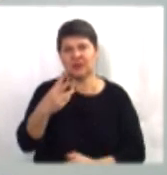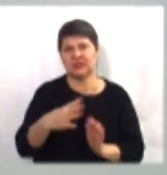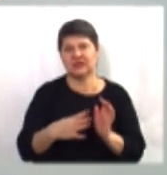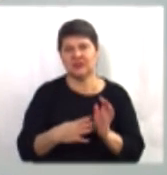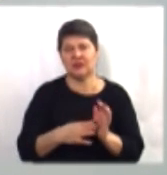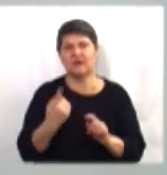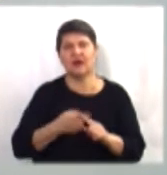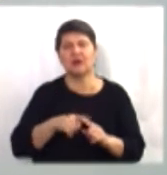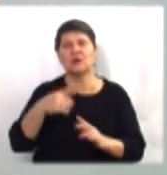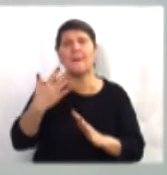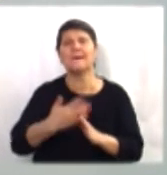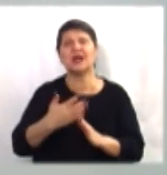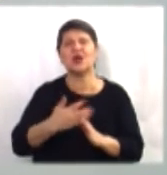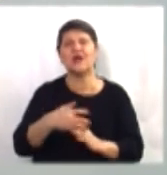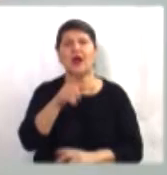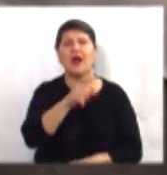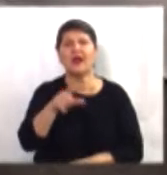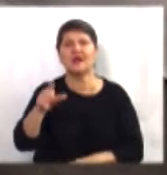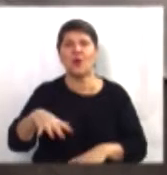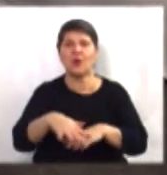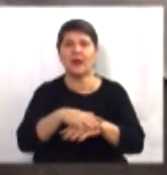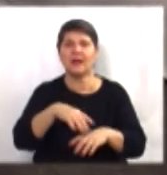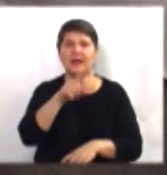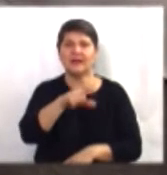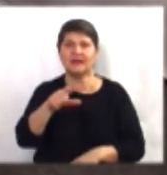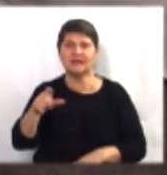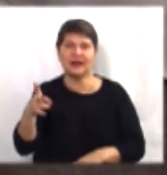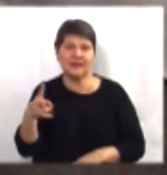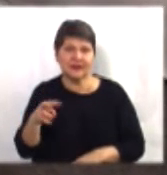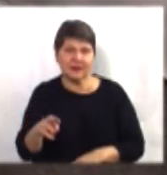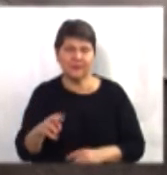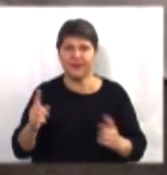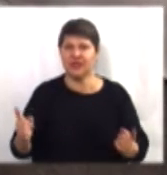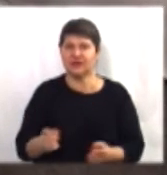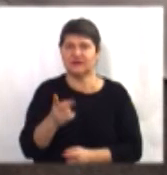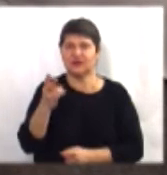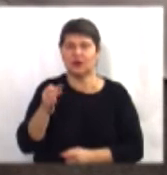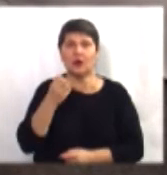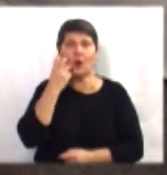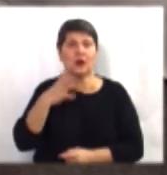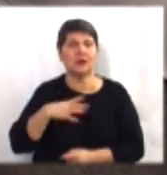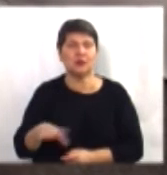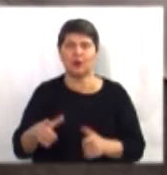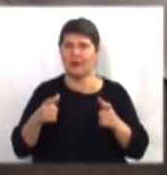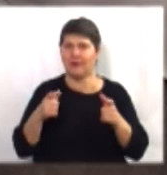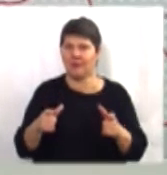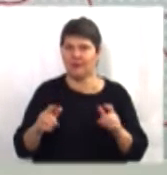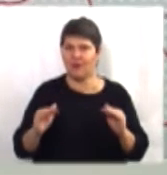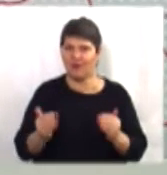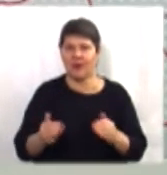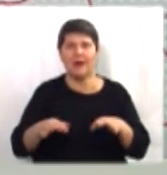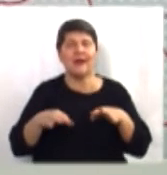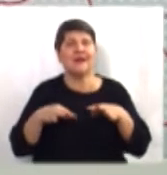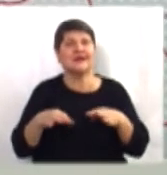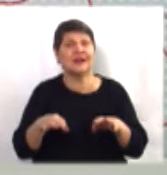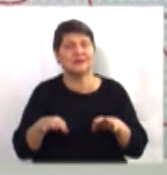– це перевезення пільгових категорій населення. Ось тому, звичайно, що коли не було карантинних обмежень, транспортна компанія і